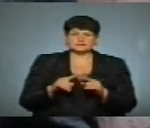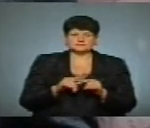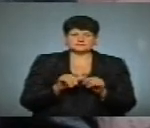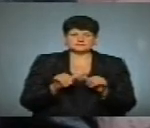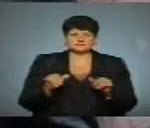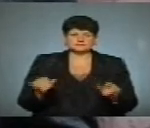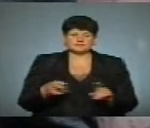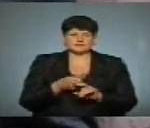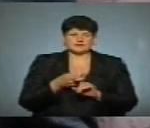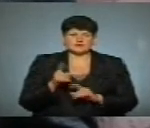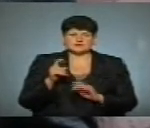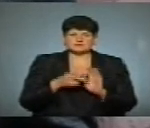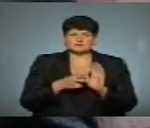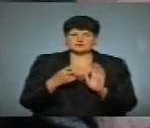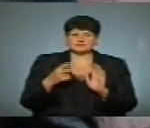показник складає